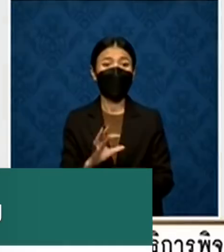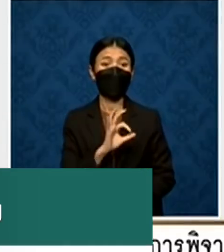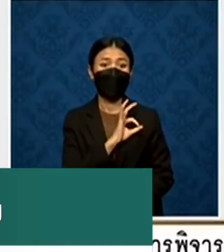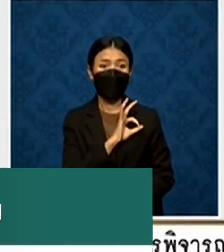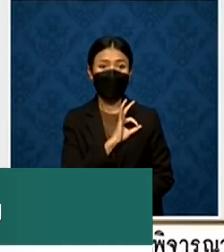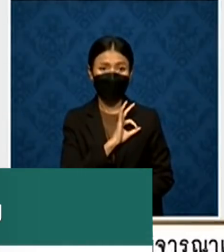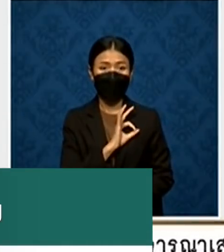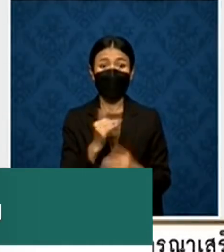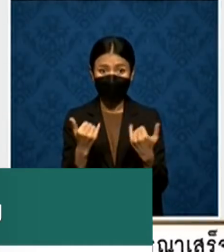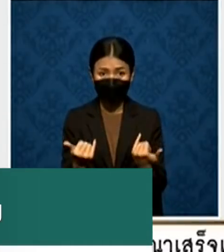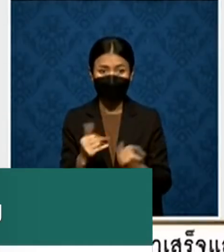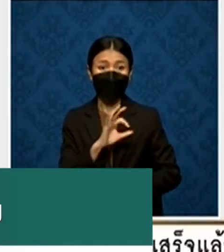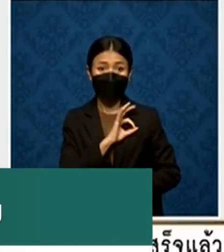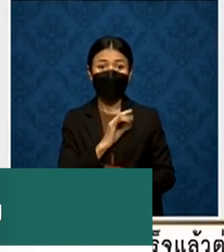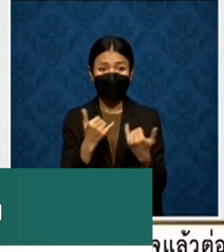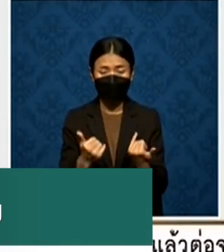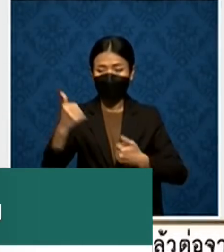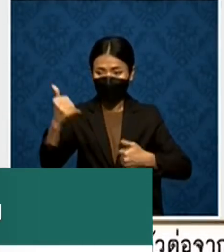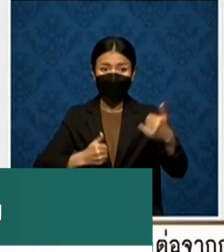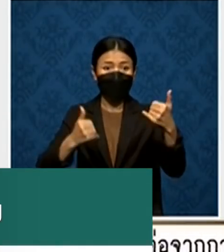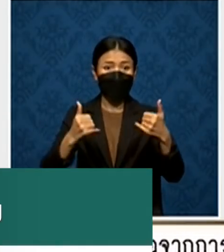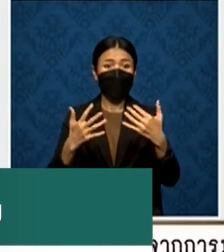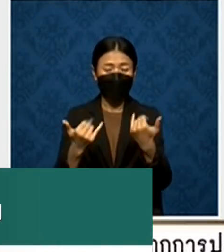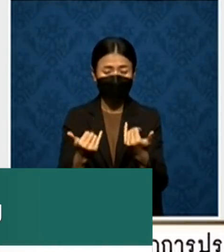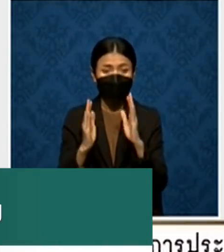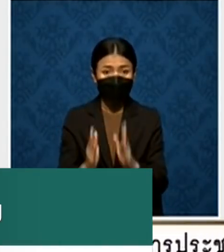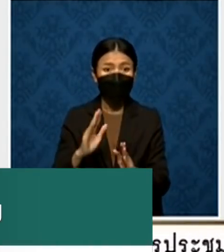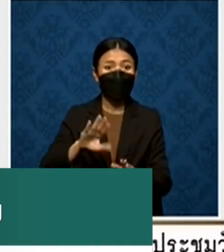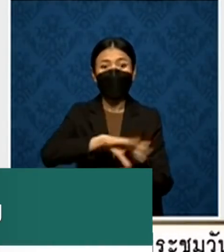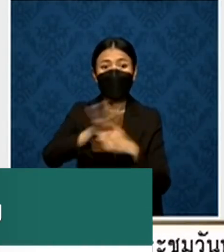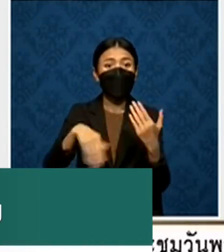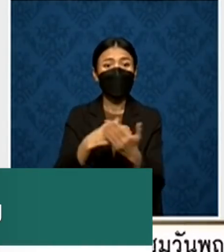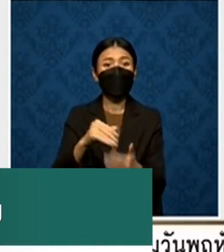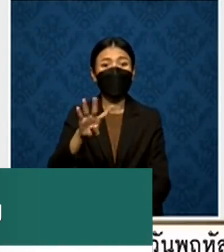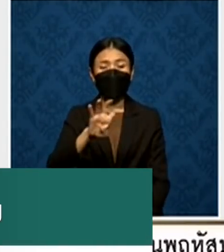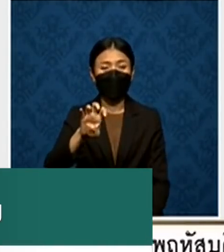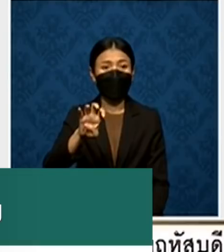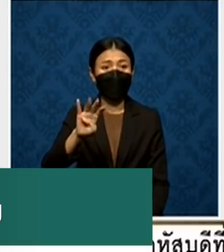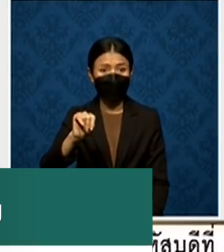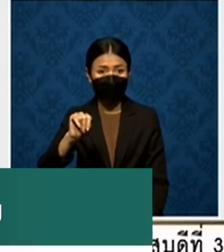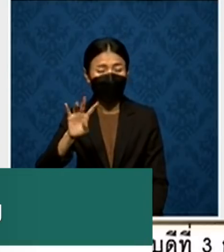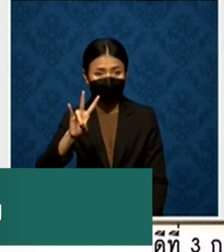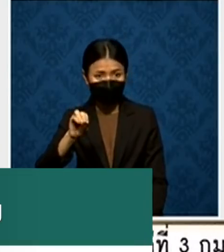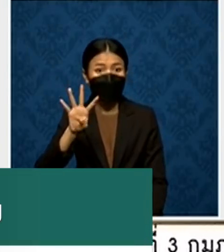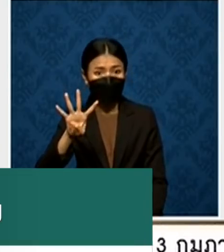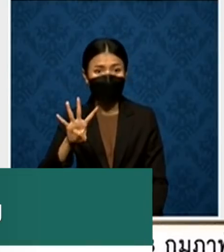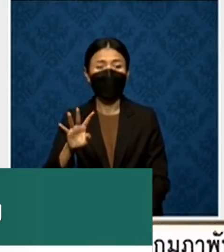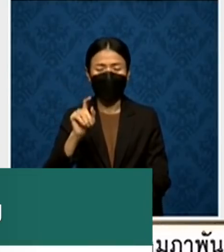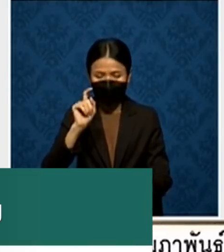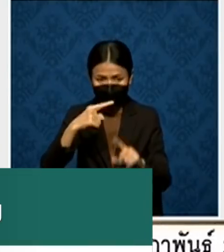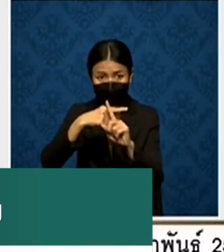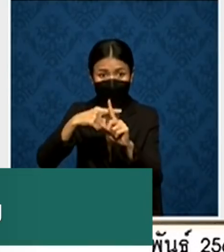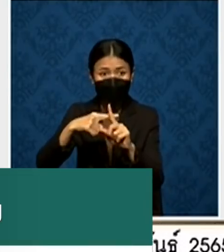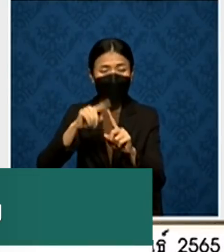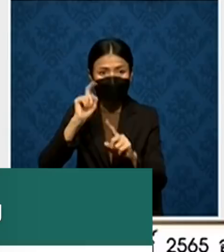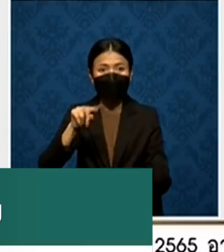บครับแต่ว่าไม่กดเมื่อไม่กดเขานับองค์ประชุมจากการกดบัตรเขาไม่ได้นับประชุมจากการว่า